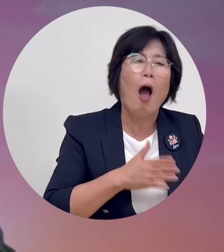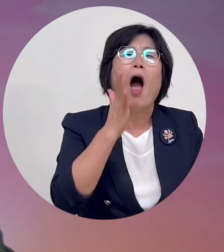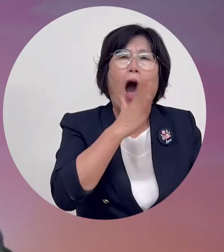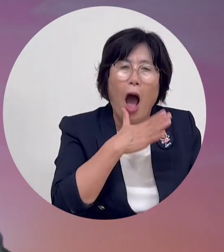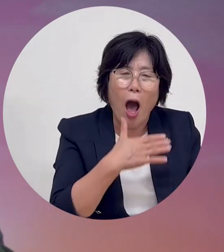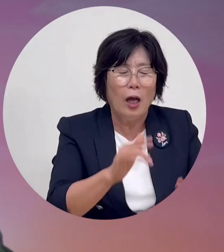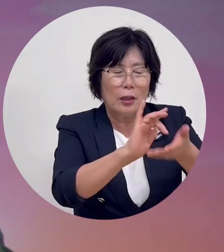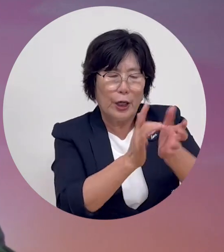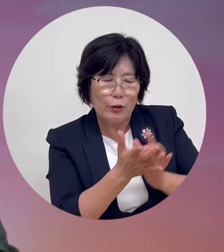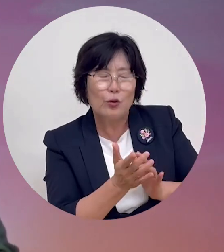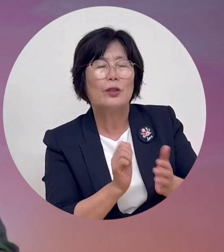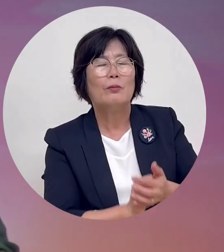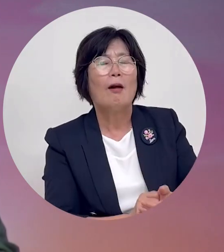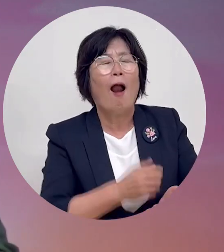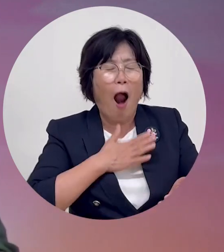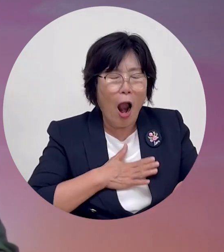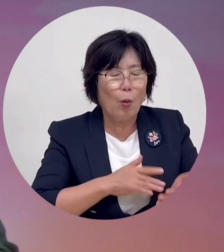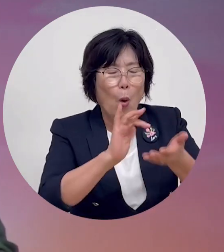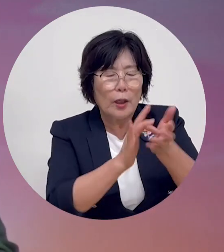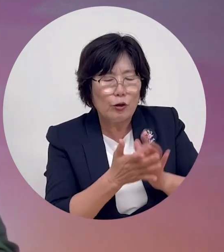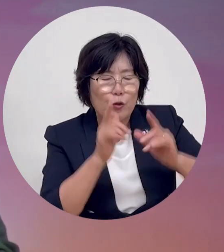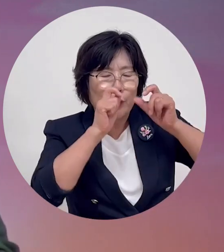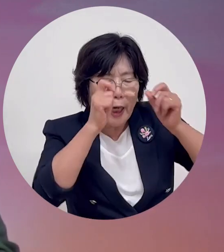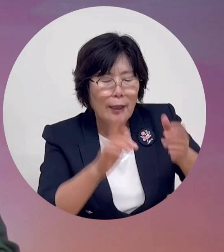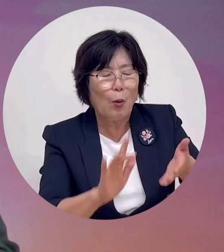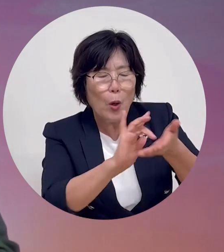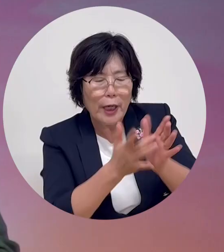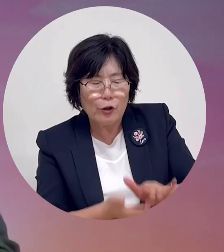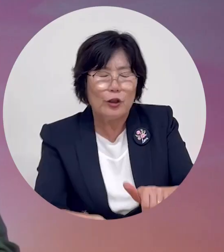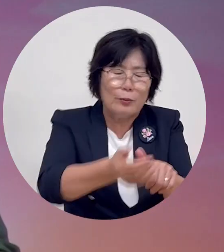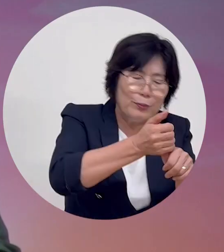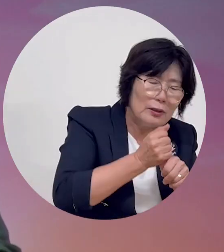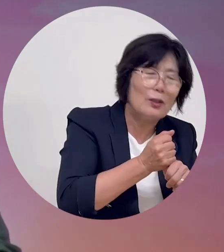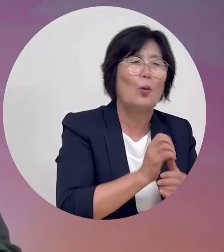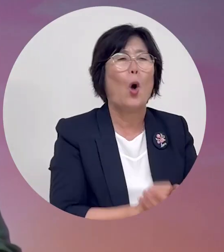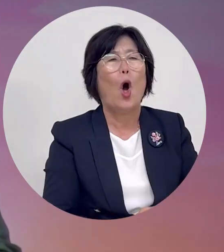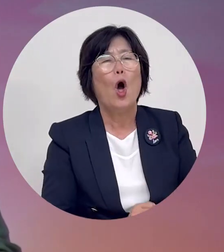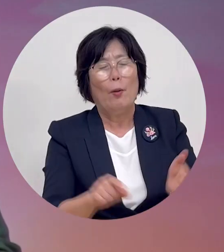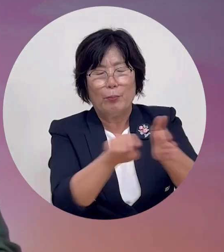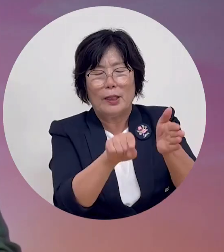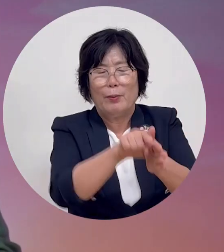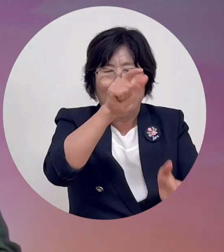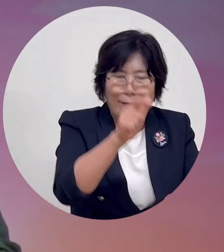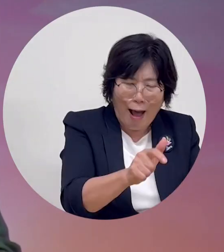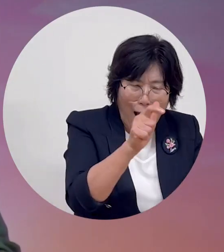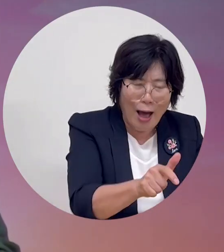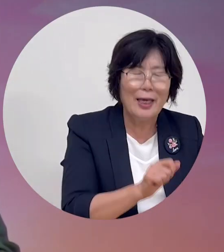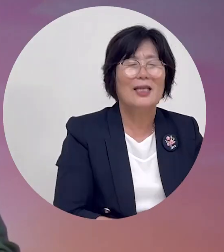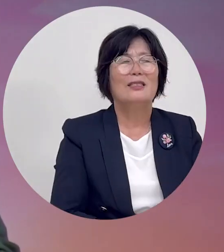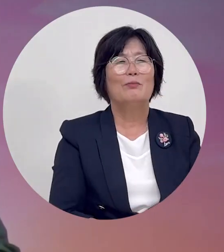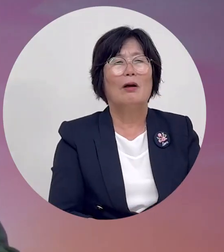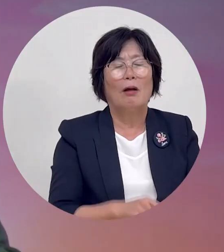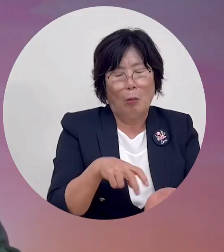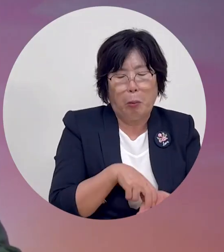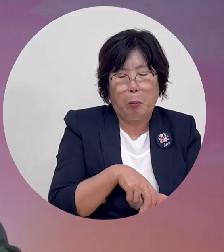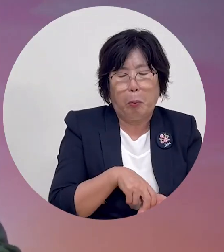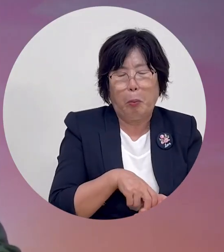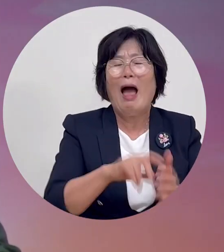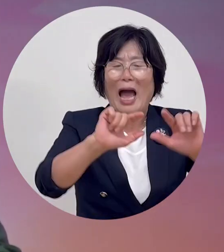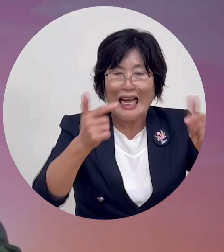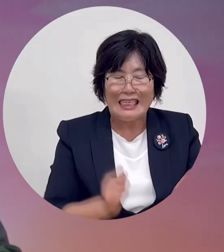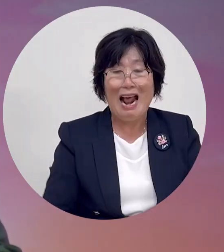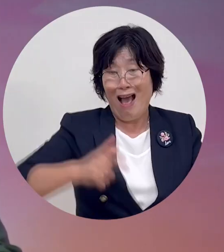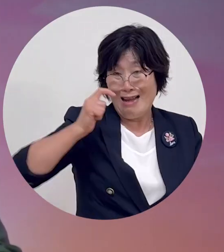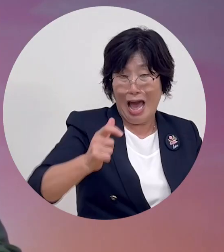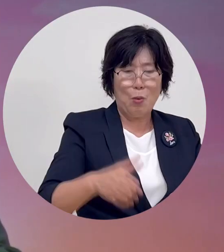붙잡고 믿음이 강해지면 여러분, 이 세상을 우물쭈물 초라하게 살겠어요? 당당하고 담대하게